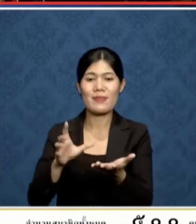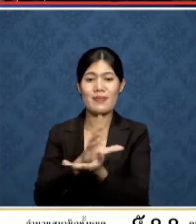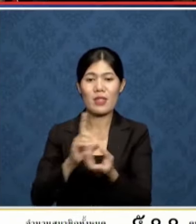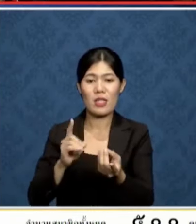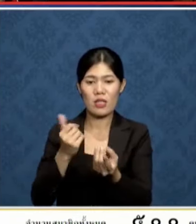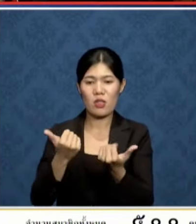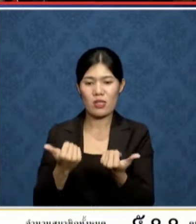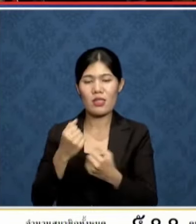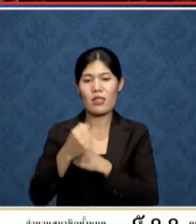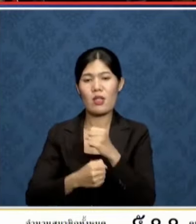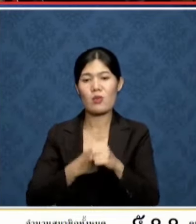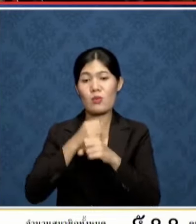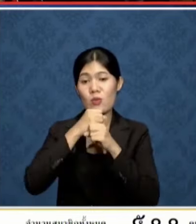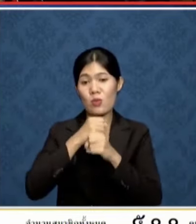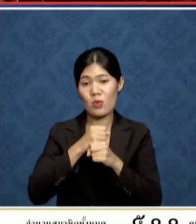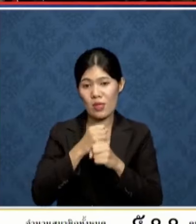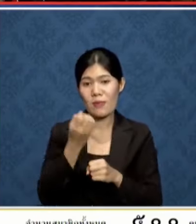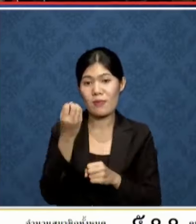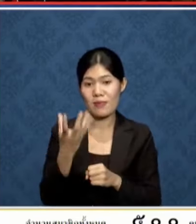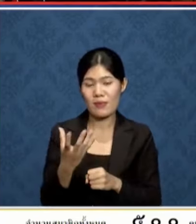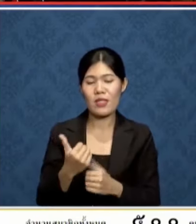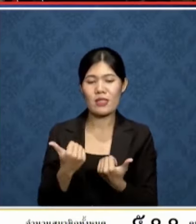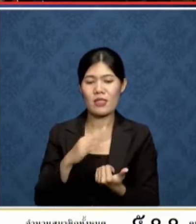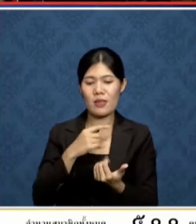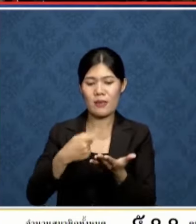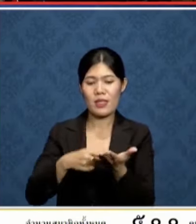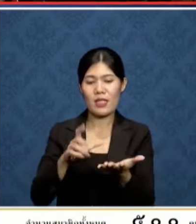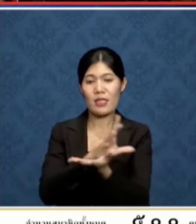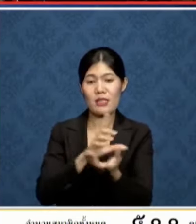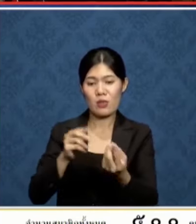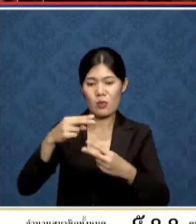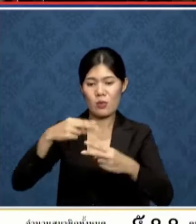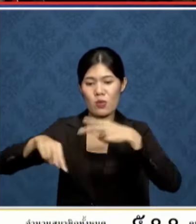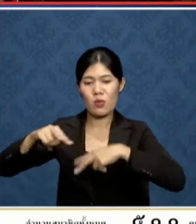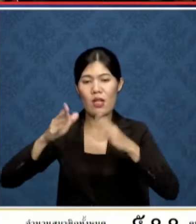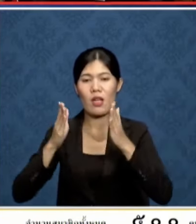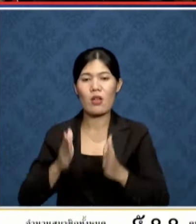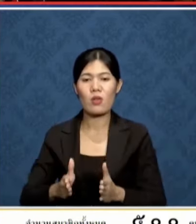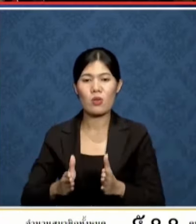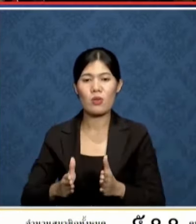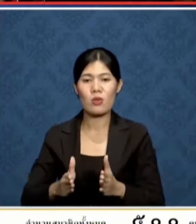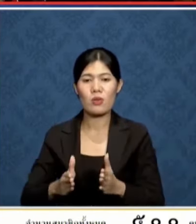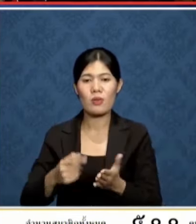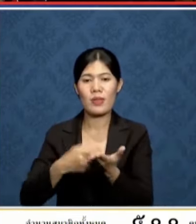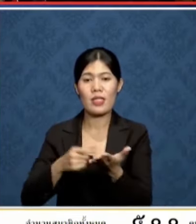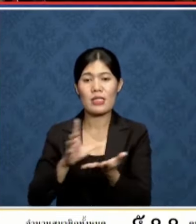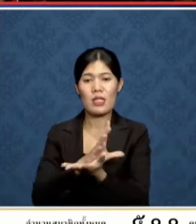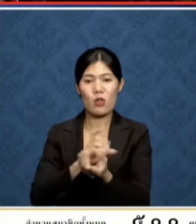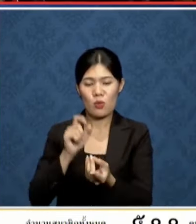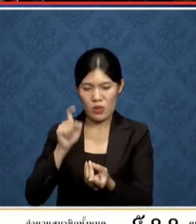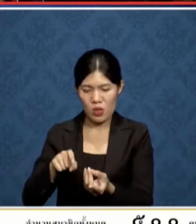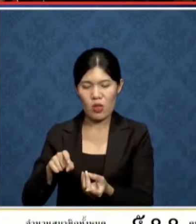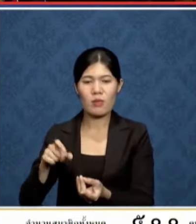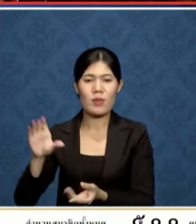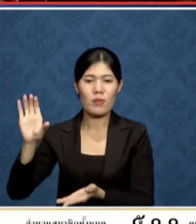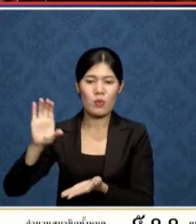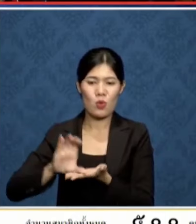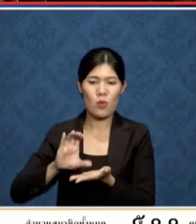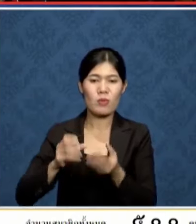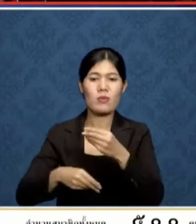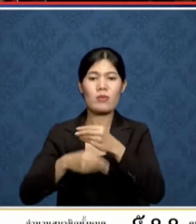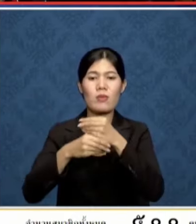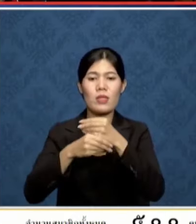สังคมผู้สูงวัยครับการที่ประกันสังคจะดูแลผู้ประกันตนได้ดีขึ้นมากขึ้นเนี่ยก็ต้องใช้งบประมาณเพิ่มขึ้นครับและสำนักประกันสังคม